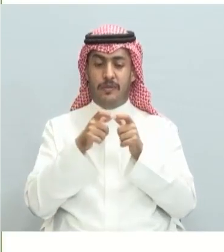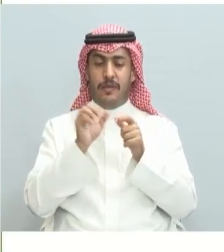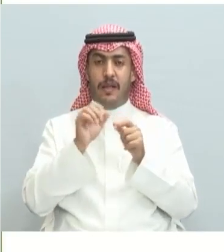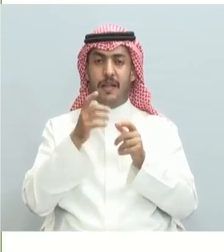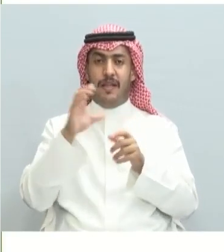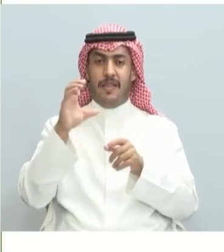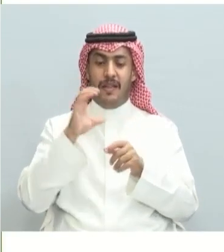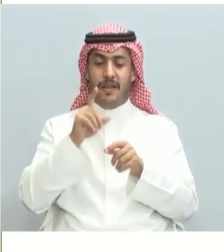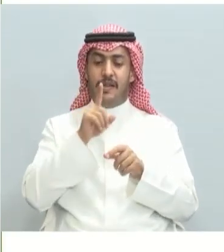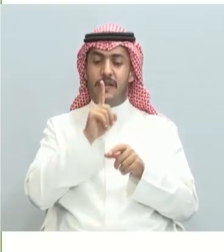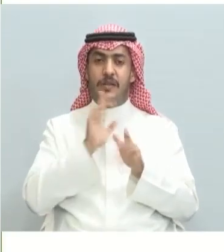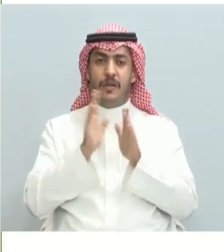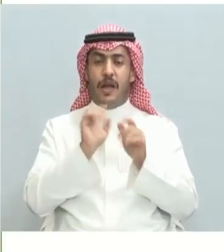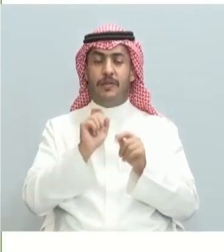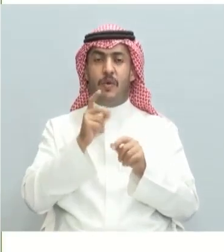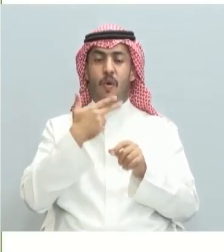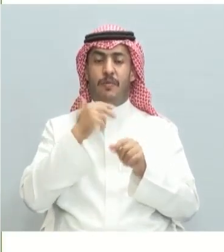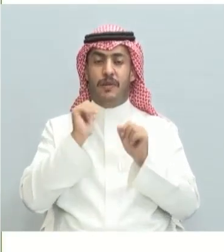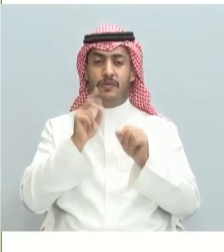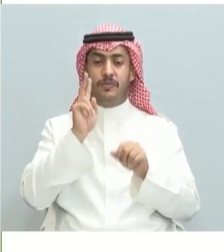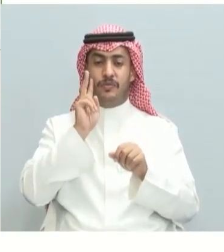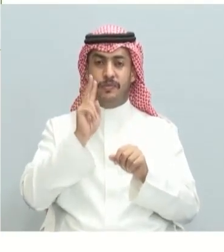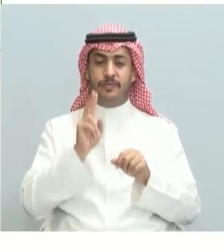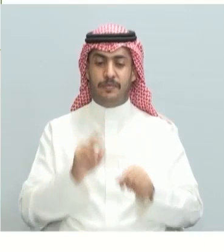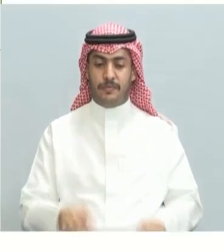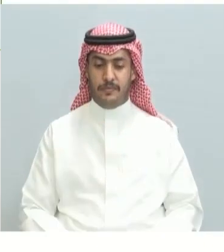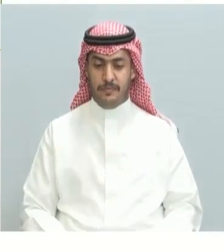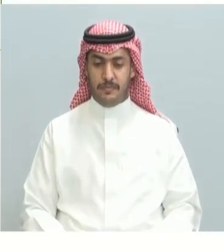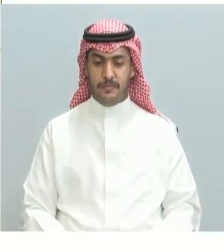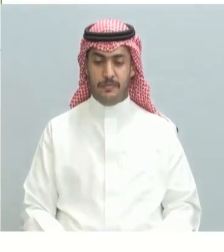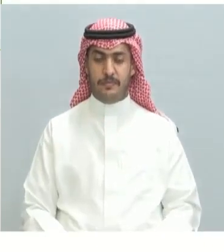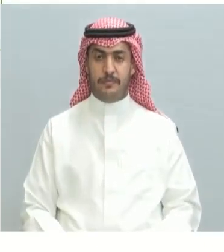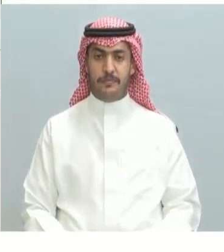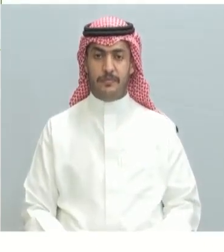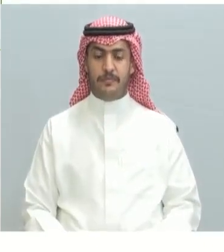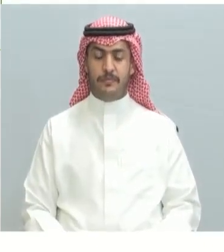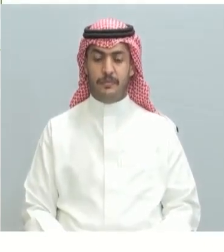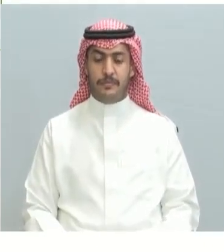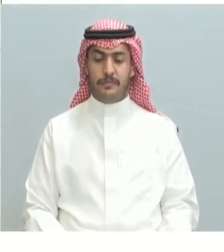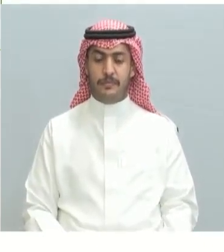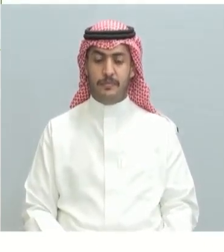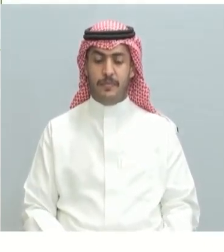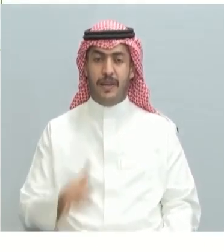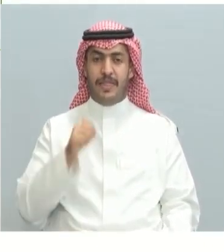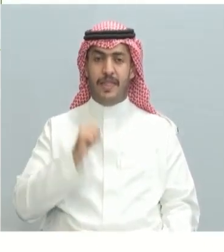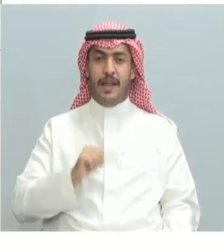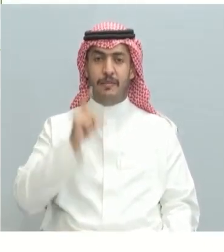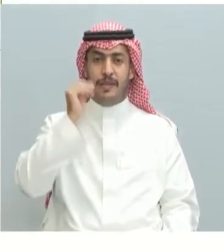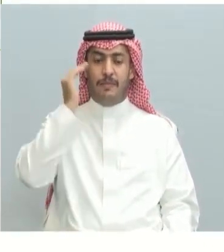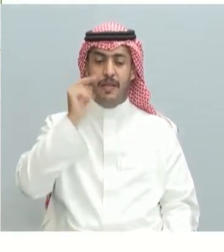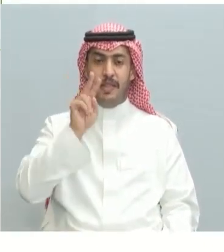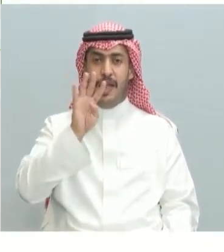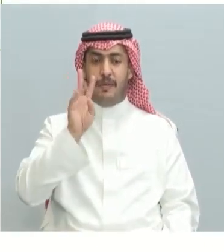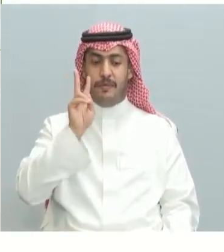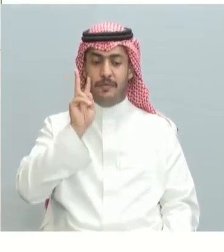اقتراضا من السندات الحكوميه دعونا نتناول هذا الرسم نلاحظ هنا اعزائي الطلاب الطالبات في الشكل 2